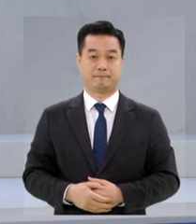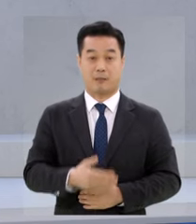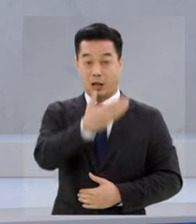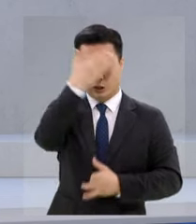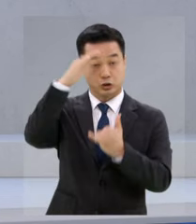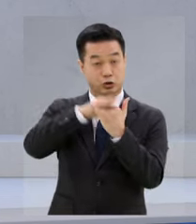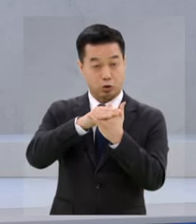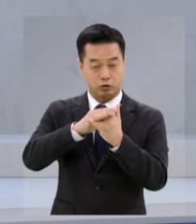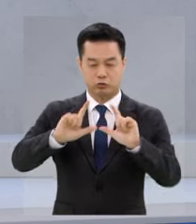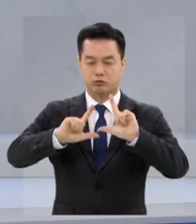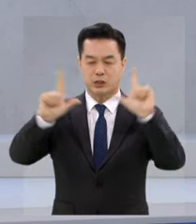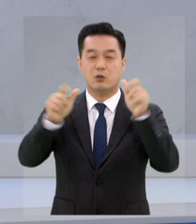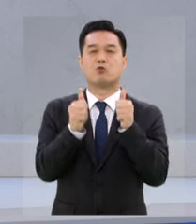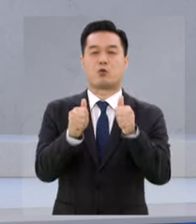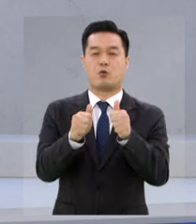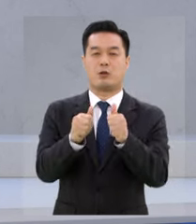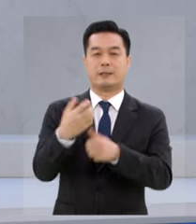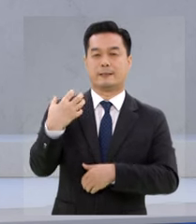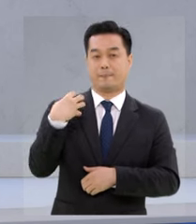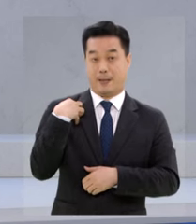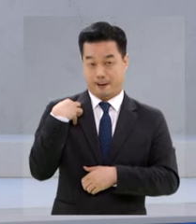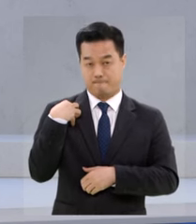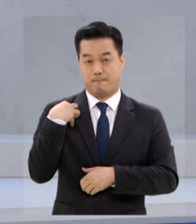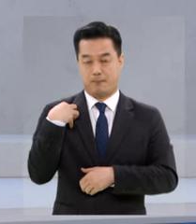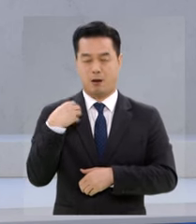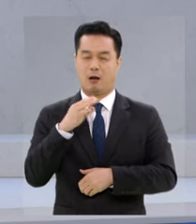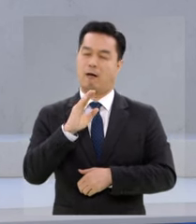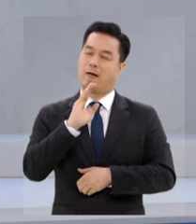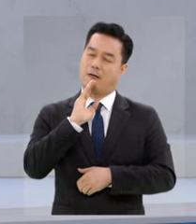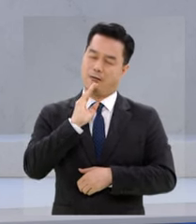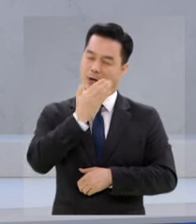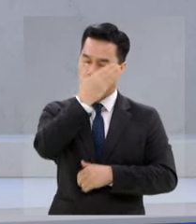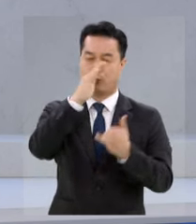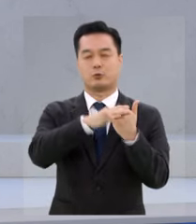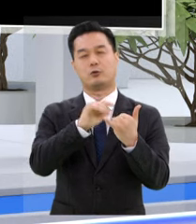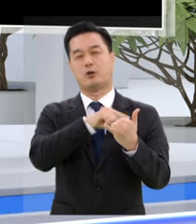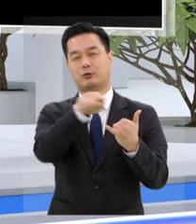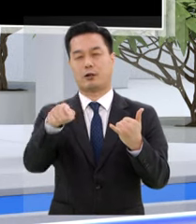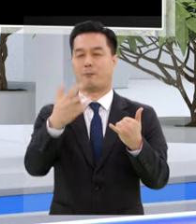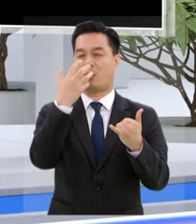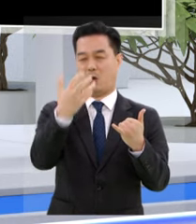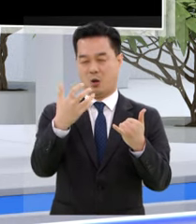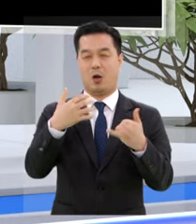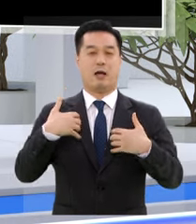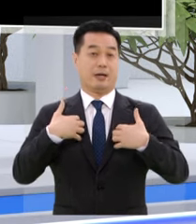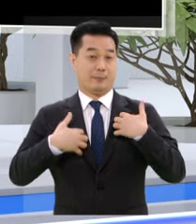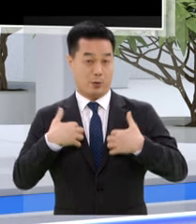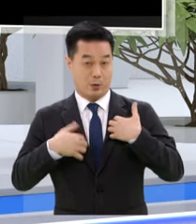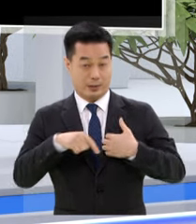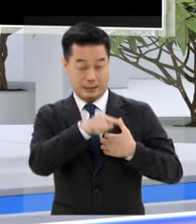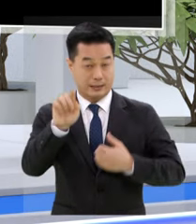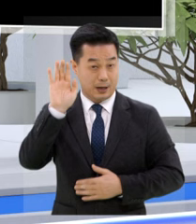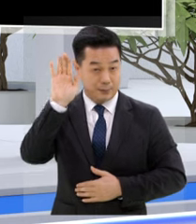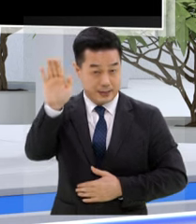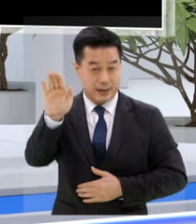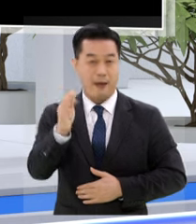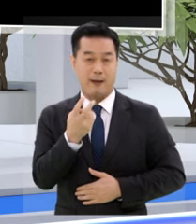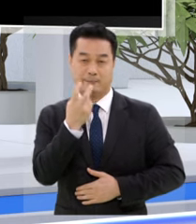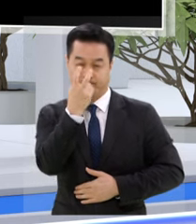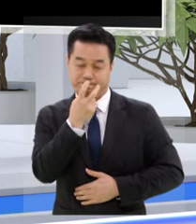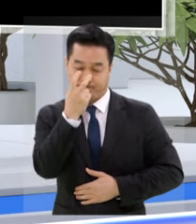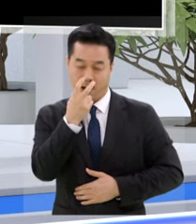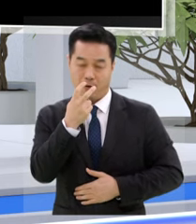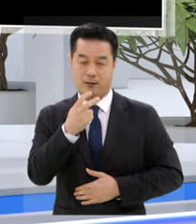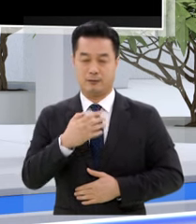청소년 기 소송을 담당하면서 멋진 청소년들을 만나 기뻤고 이들의 미래를 지키는 제대로